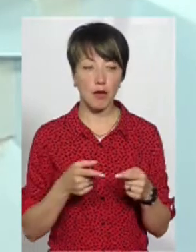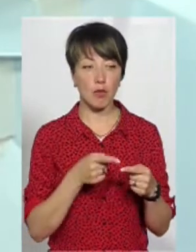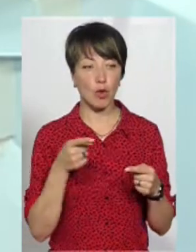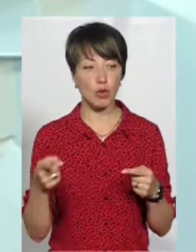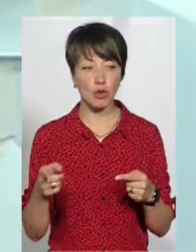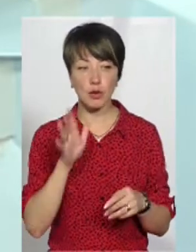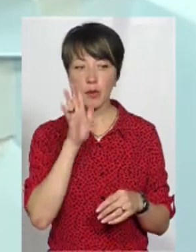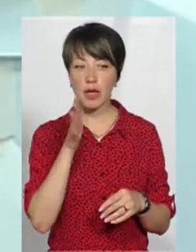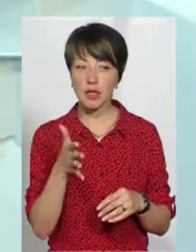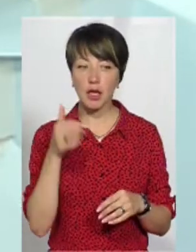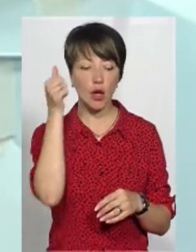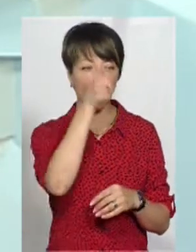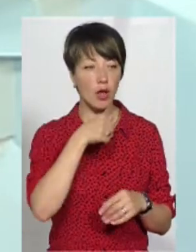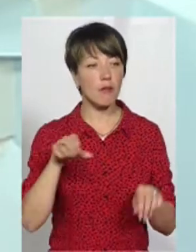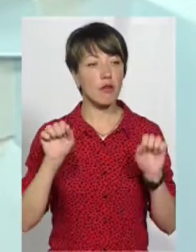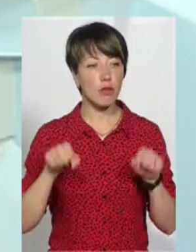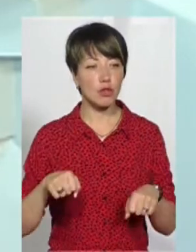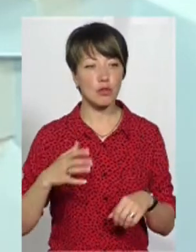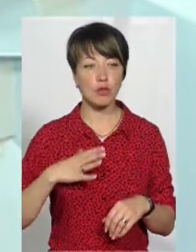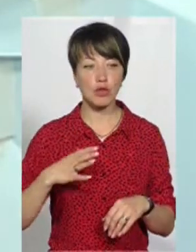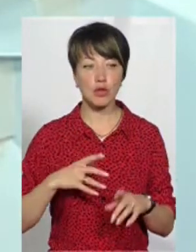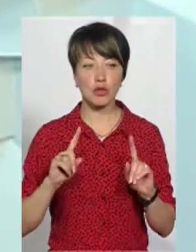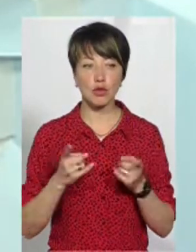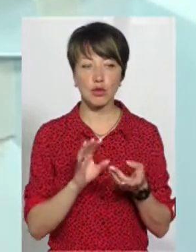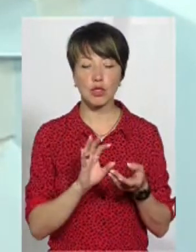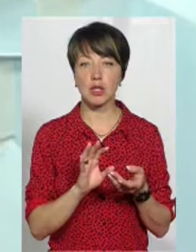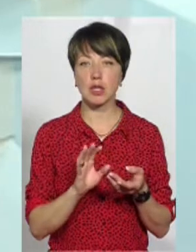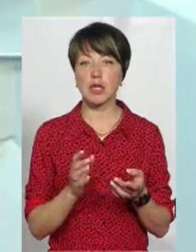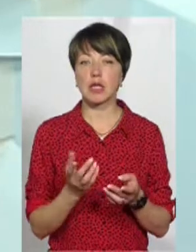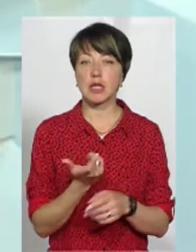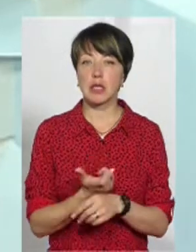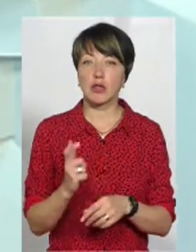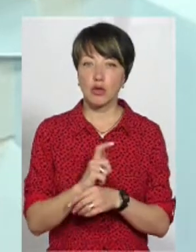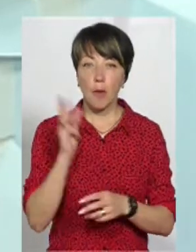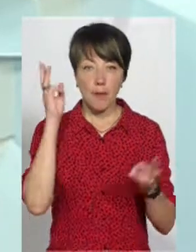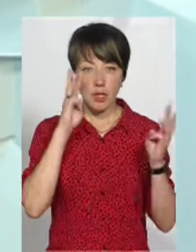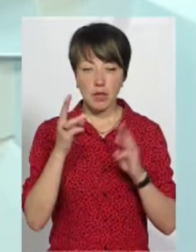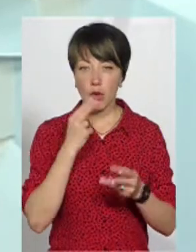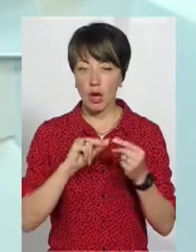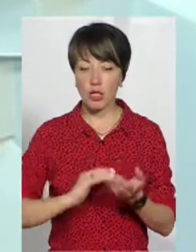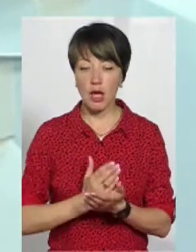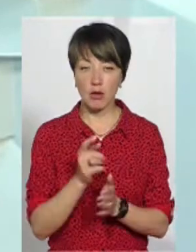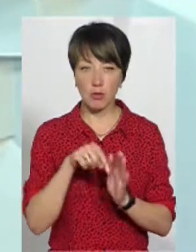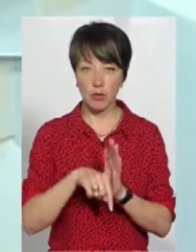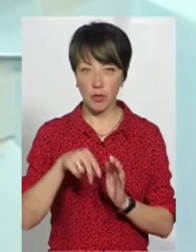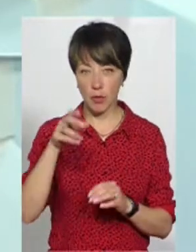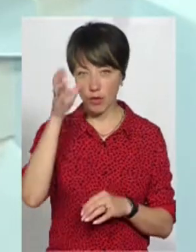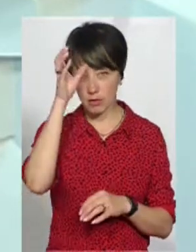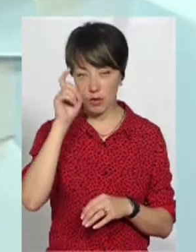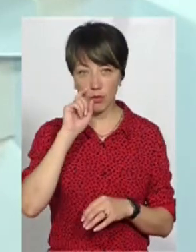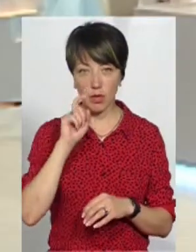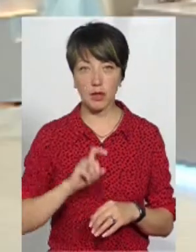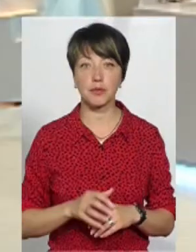впродовж 5 наступних років можемо очікувати дуже значної модернізації, покращення якості професійної освіти в